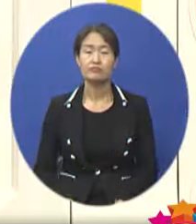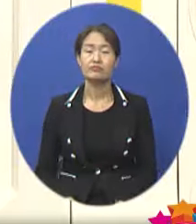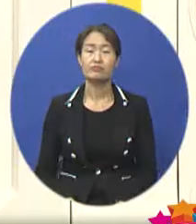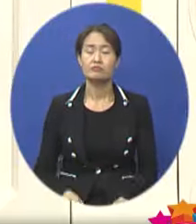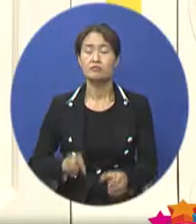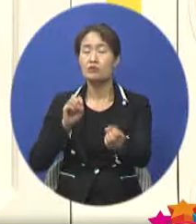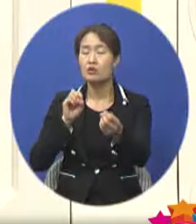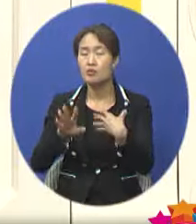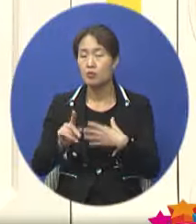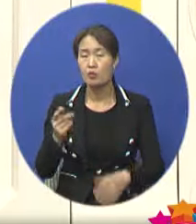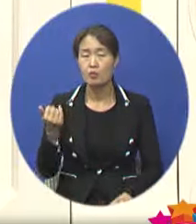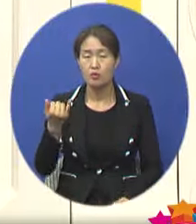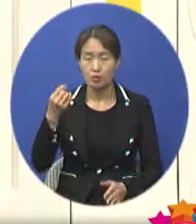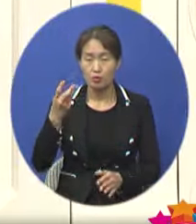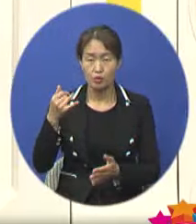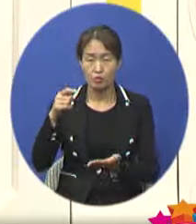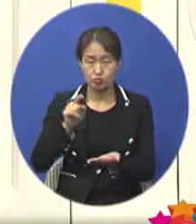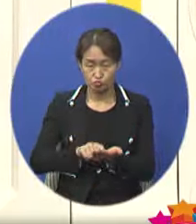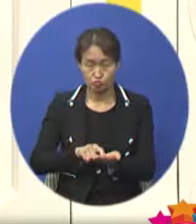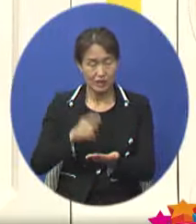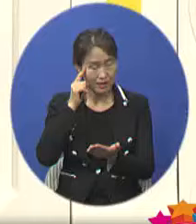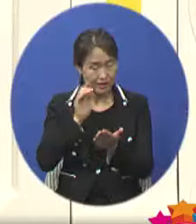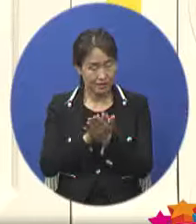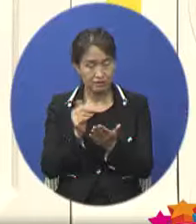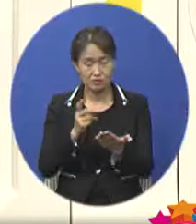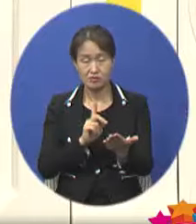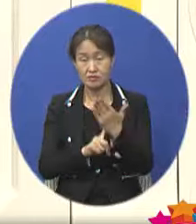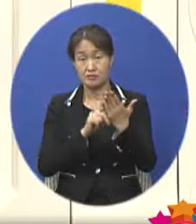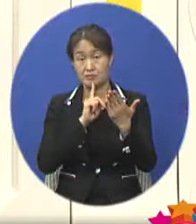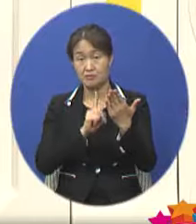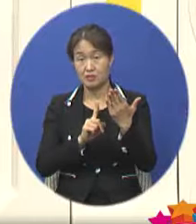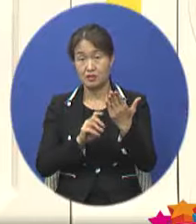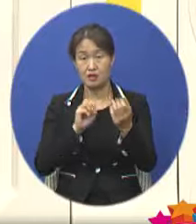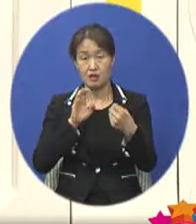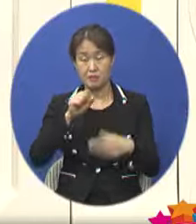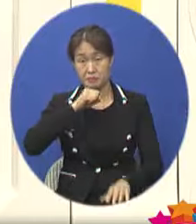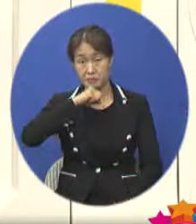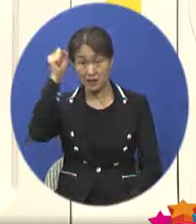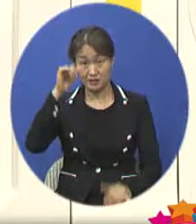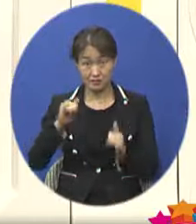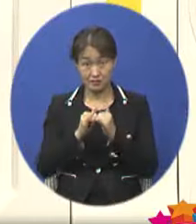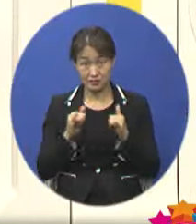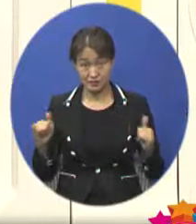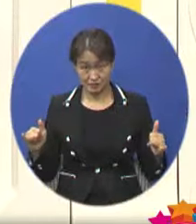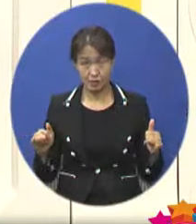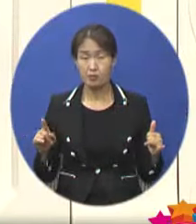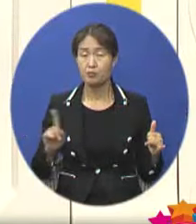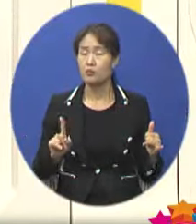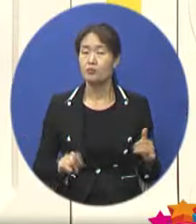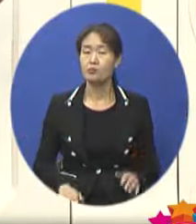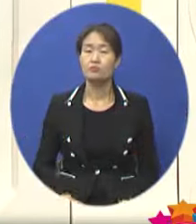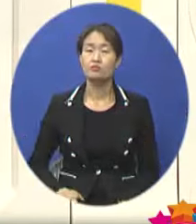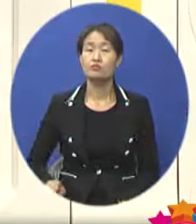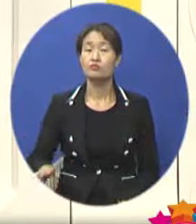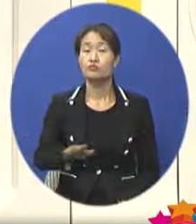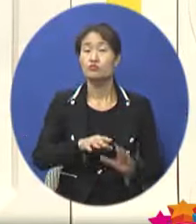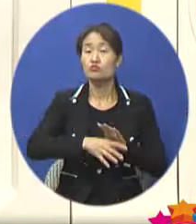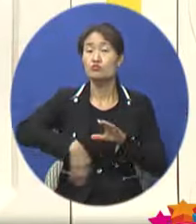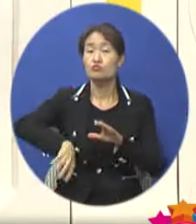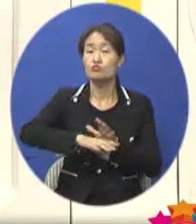누르고 정답이란 번호를 딱 누르시고 소화기를 딱 넣으시면 번호가 딱 찍힙니다. 정답을 딱 맞추신 분께는 우리가